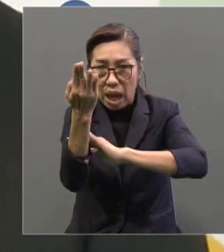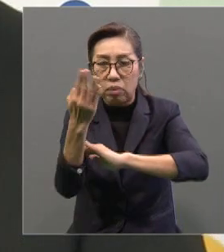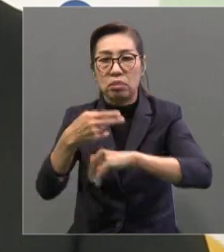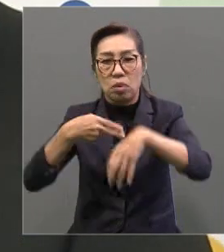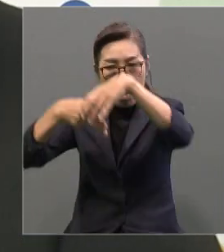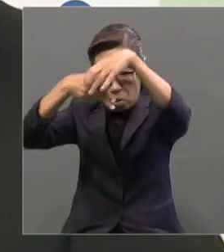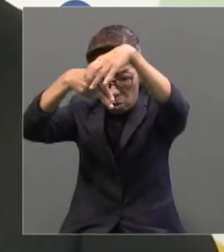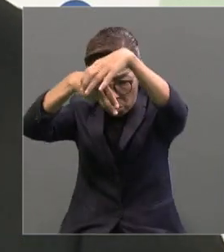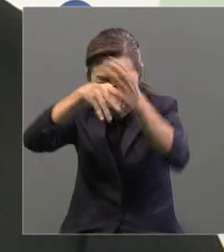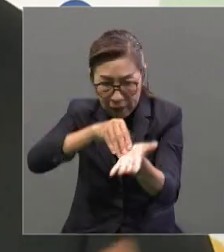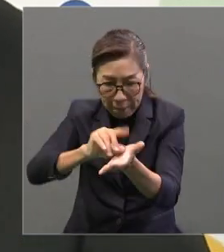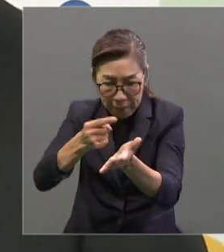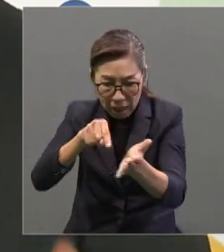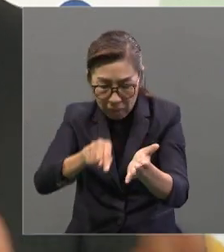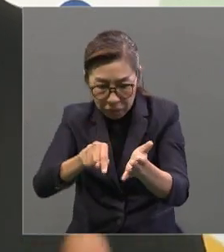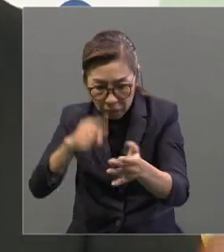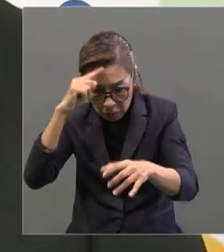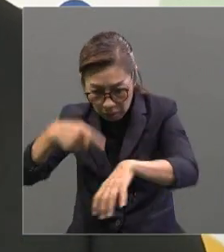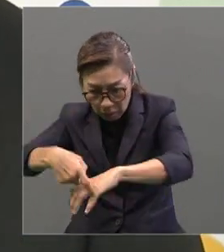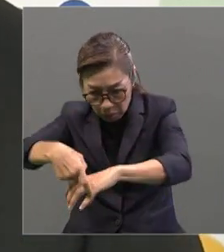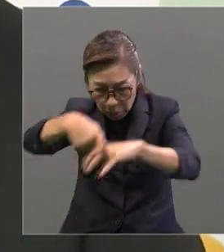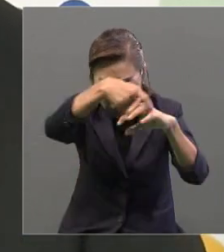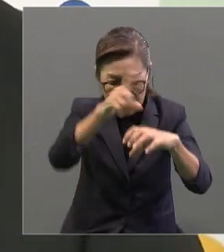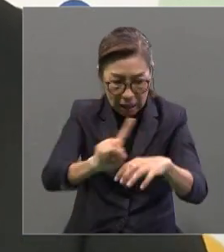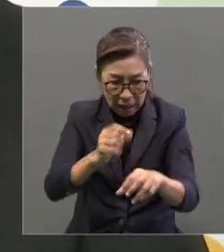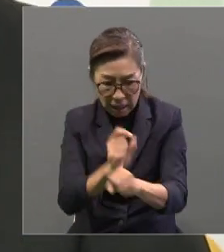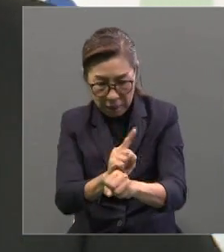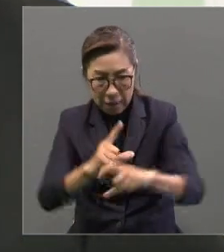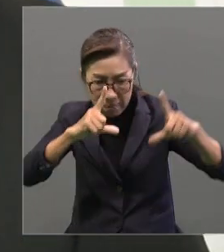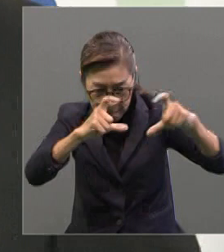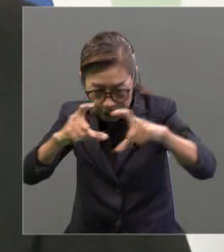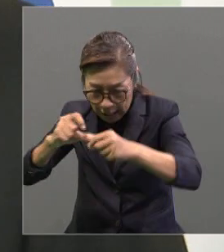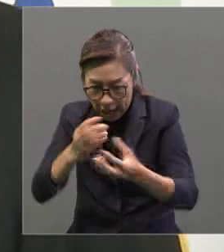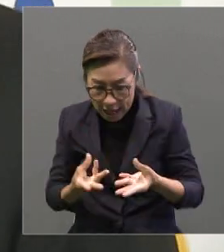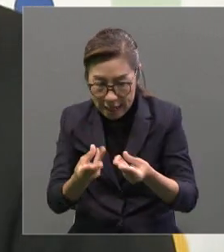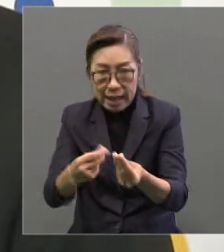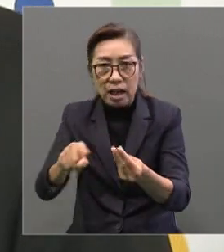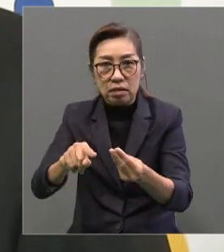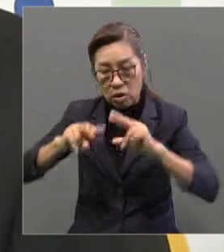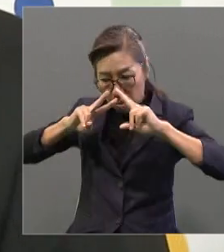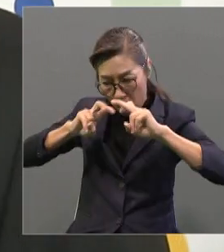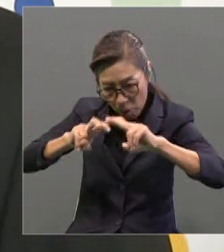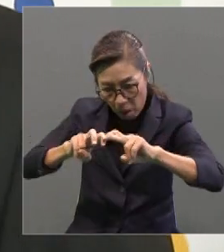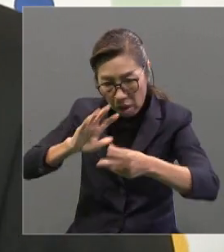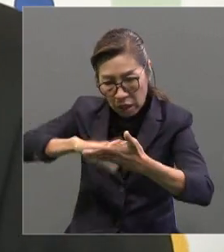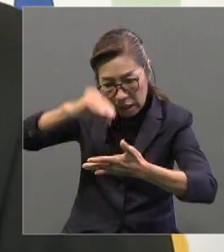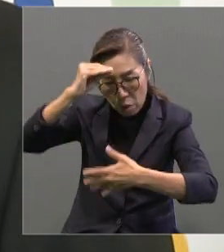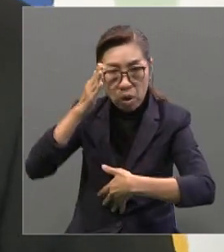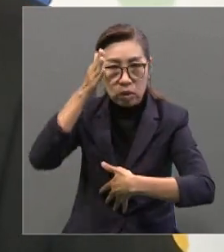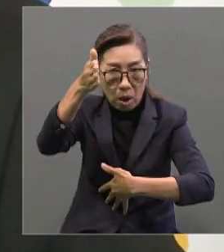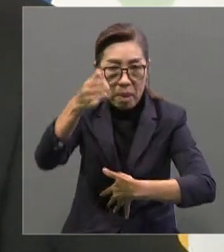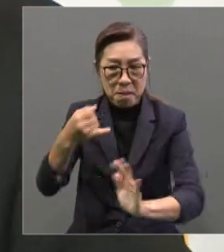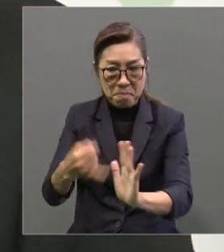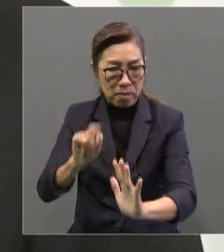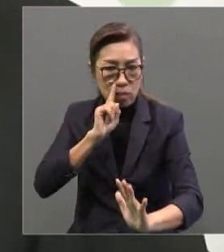อบนึงกระบวนการดึงออกก็ต้องมีการถ่ายรูปให้ละเอียดเลยจะได้ไปหาเพราะแล้วเราอยากจะเรียนรู้เหมือนกันว่ามันเกิดอะไรขึ้นจะได้ป้องกันไม่ให้เกิดอุบัติเห